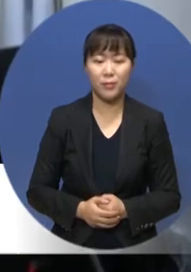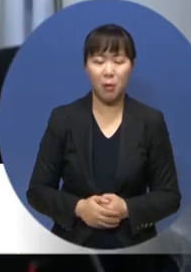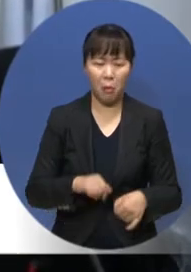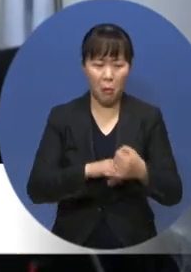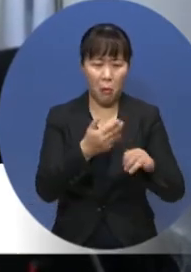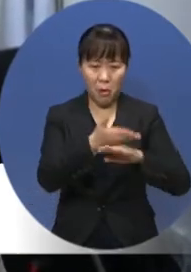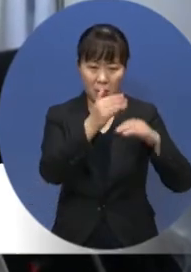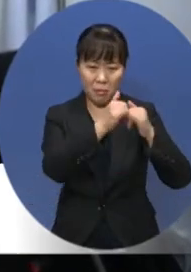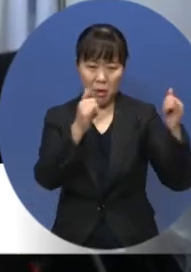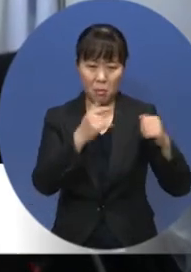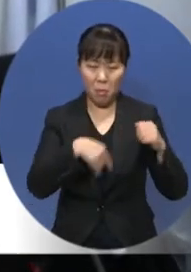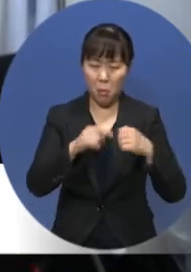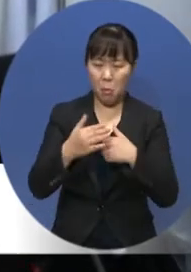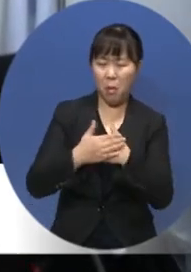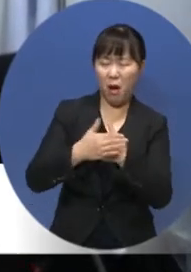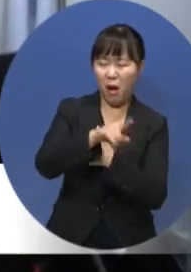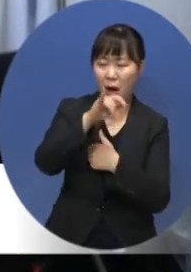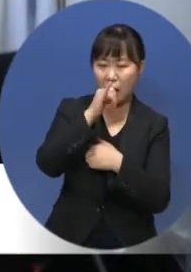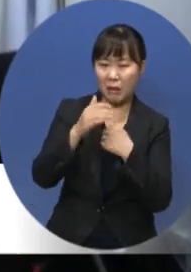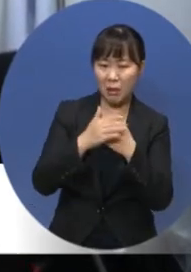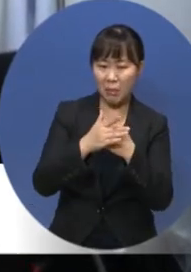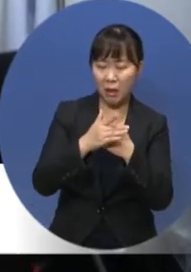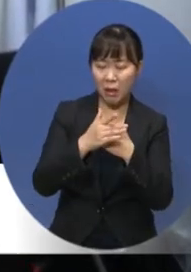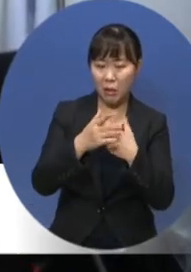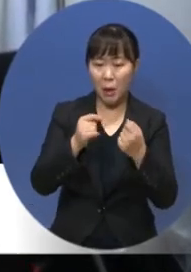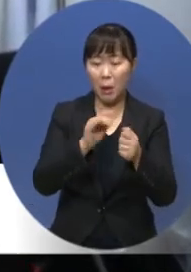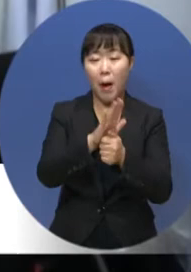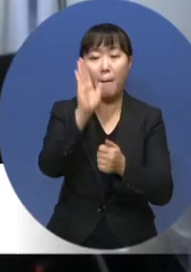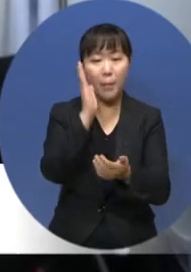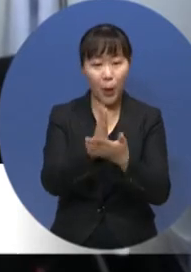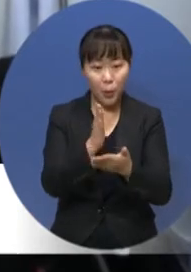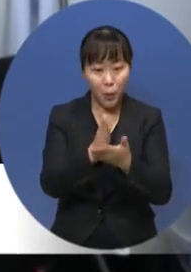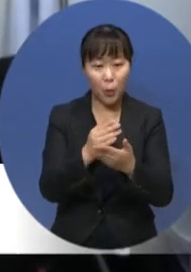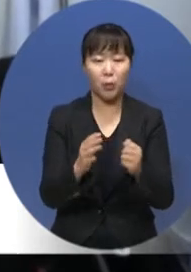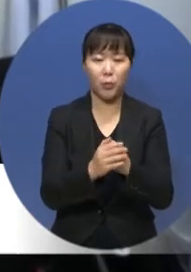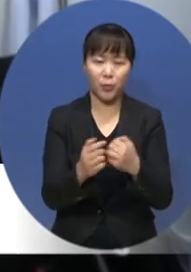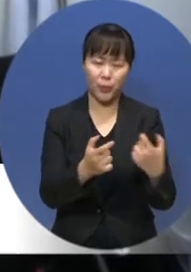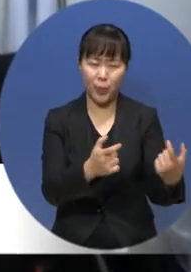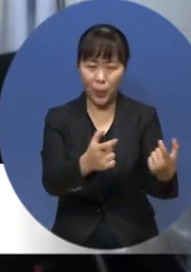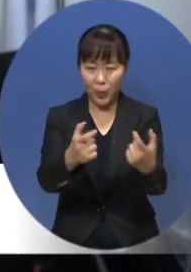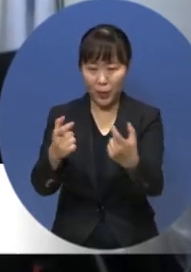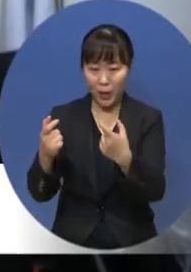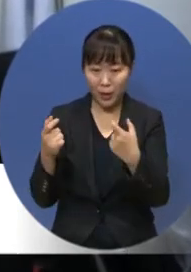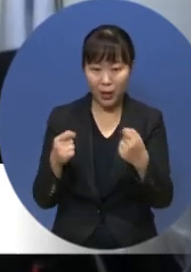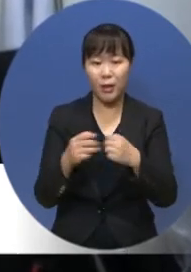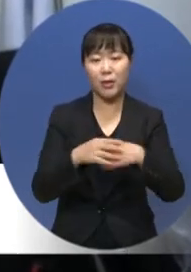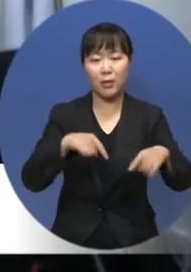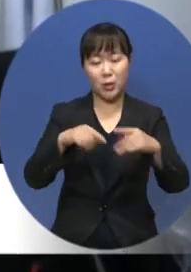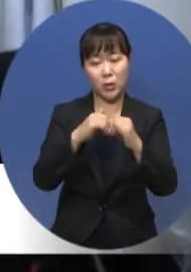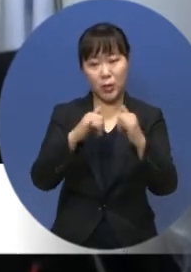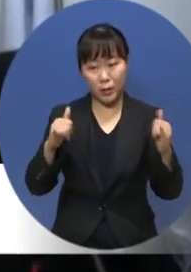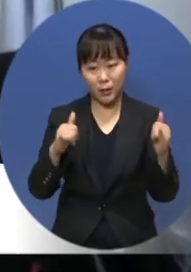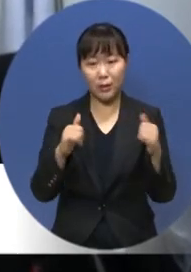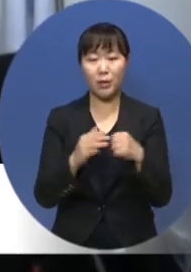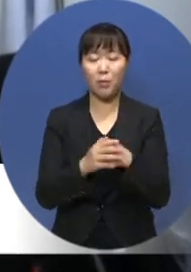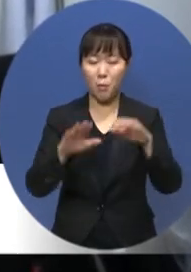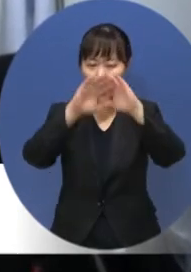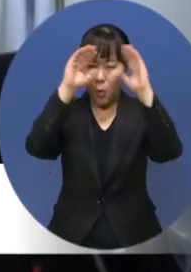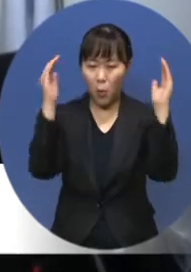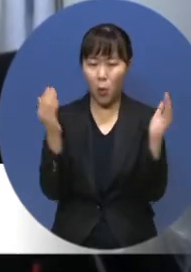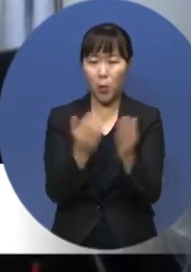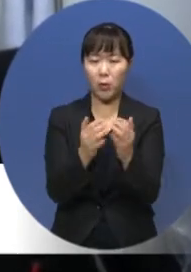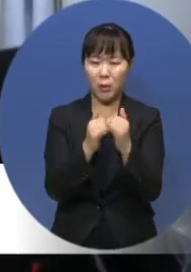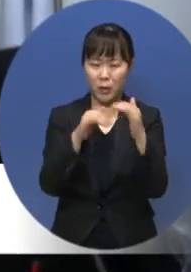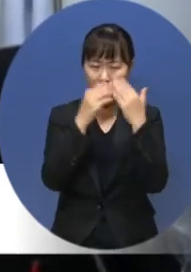고위직이나 빽이 있다고 그래서 그렇게 해드리지 마시고 공평하게 정치인들이나 모든